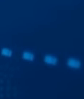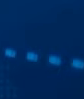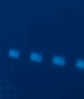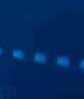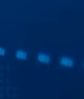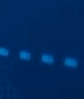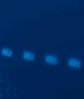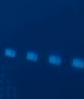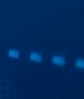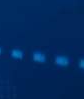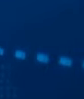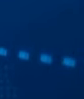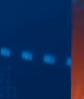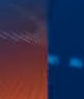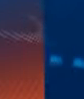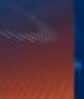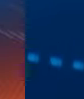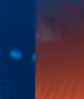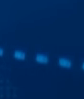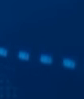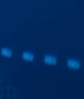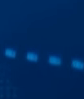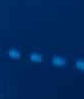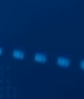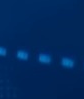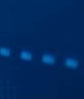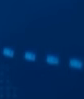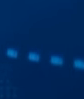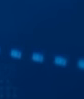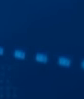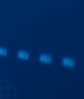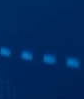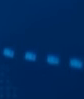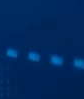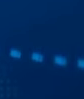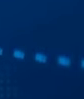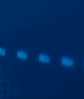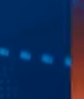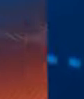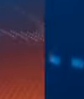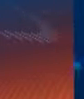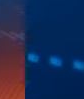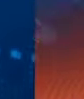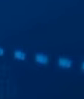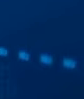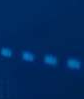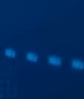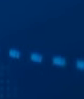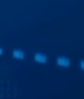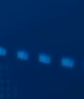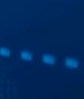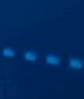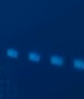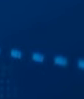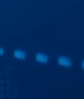Доллары 329 теңге 35 тиын. Евро 385 теңге 34 тиын.